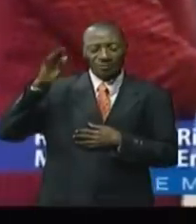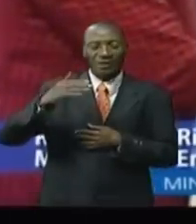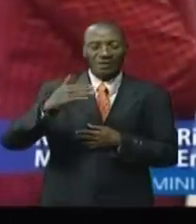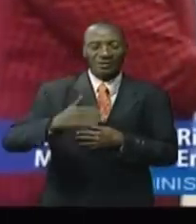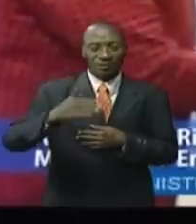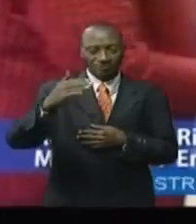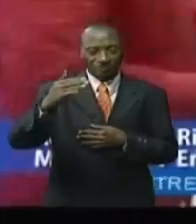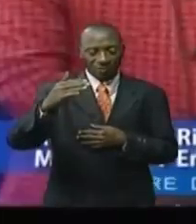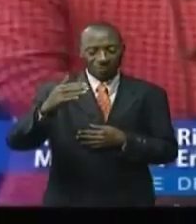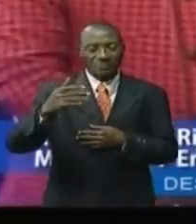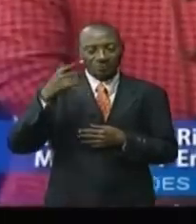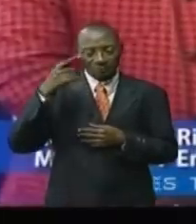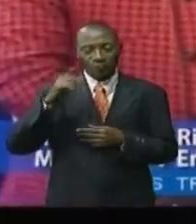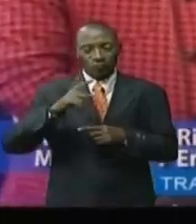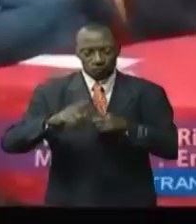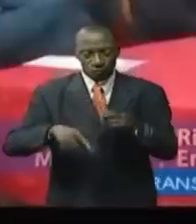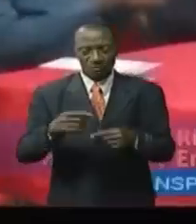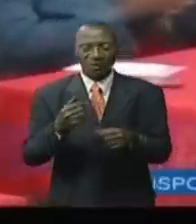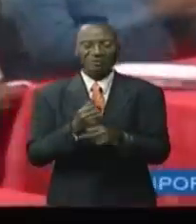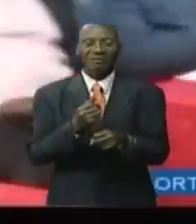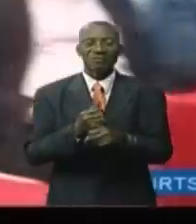été remis aux représentants des lauréats.